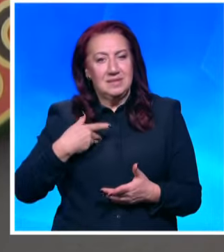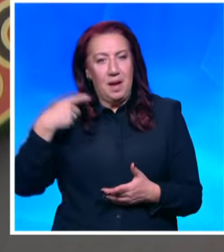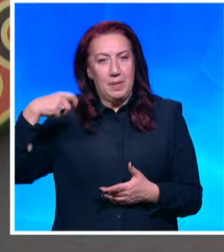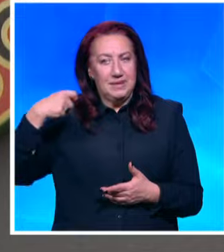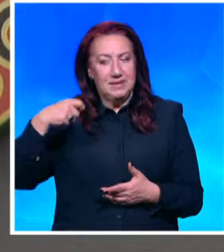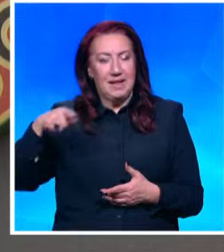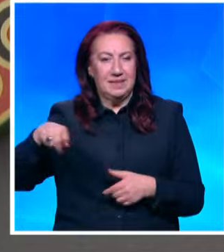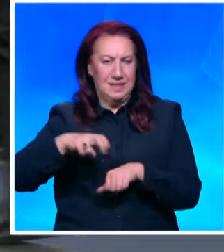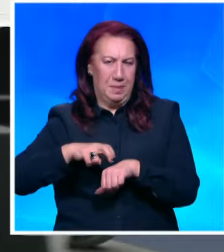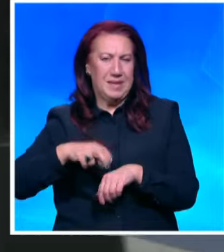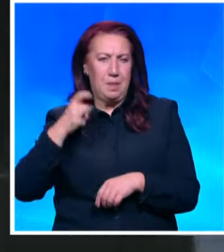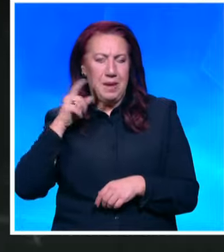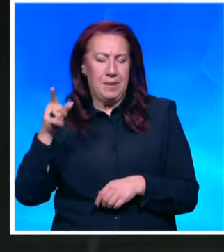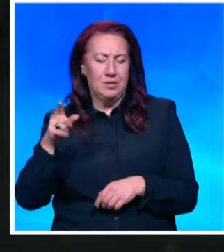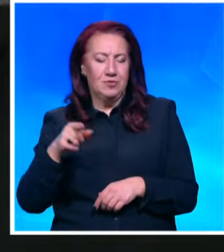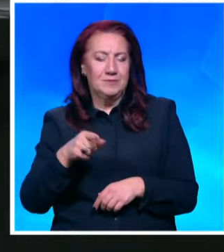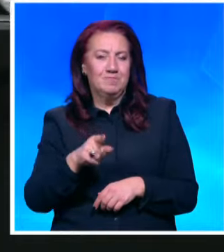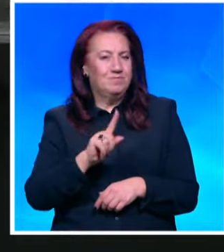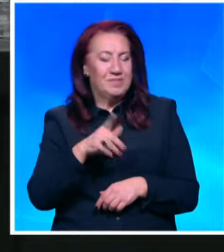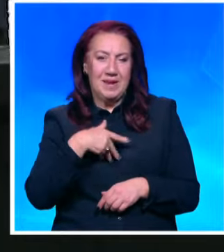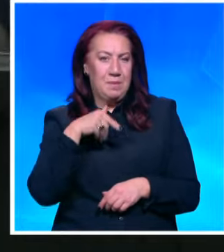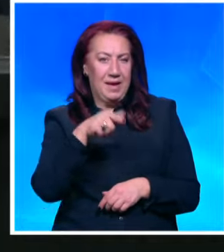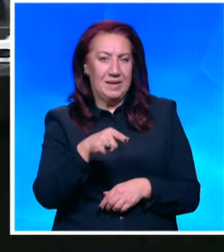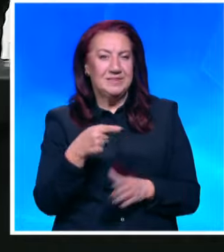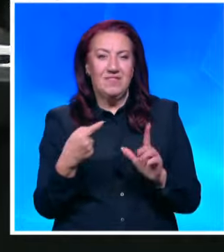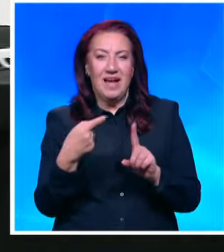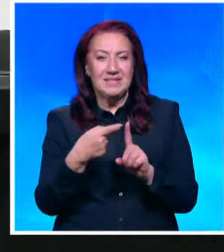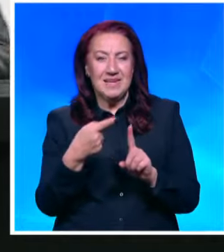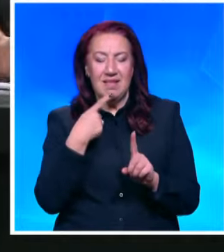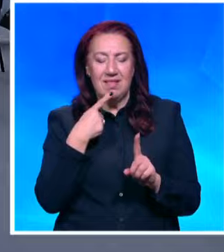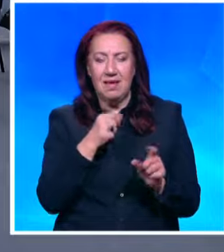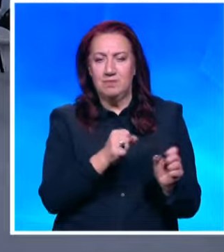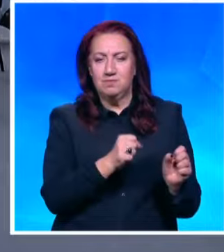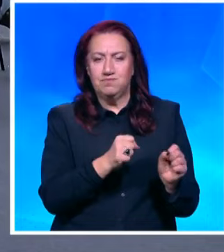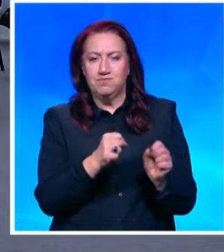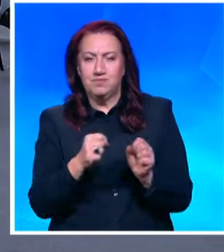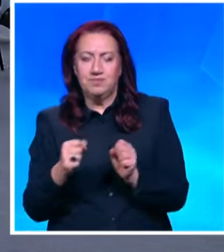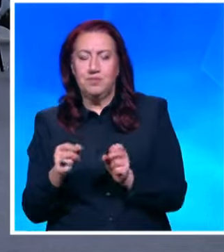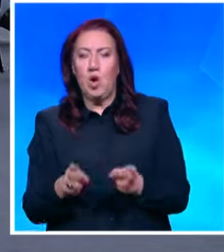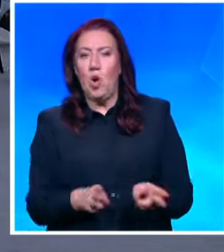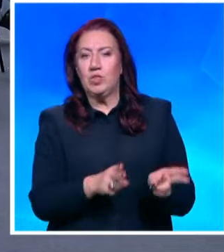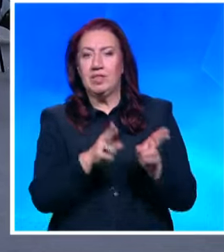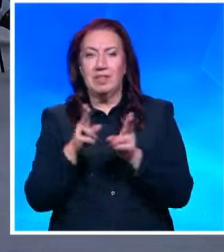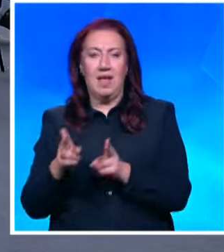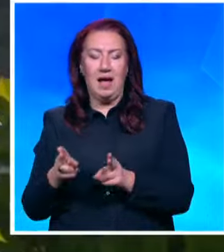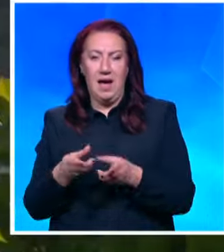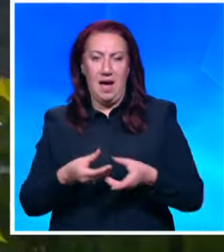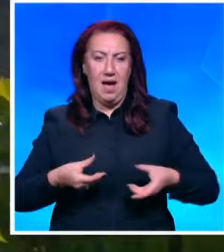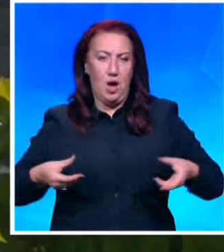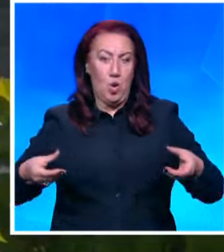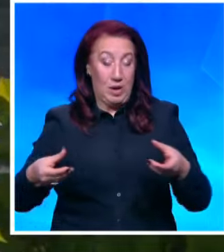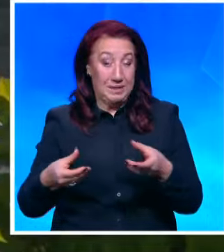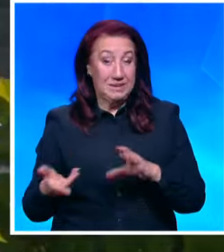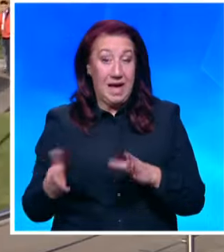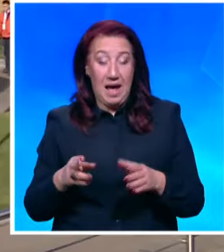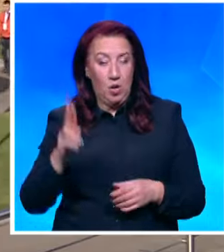Бербатов. Според него се цели забавяне на процедурите по свикване на конгреса и неговото отлагане. При положение, че изпълкомът се събере